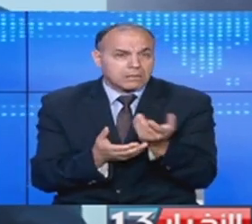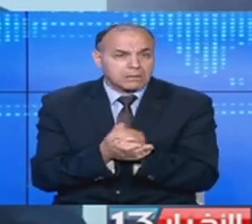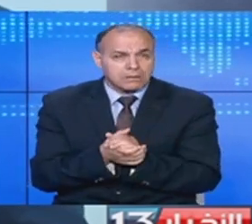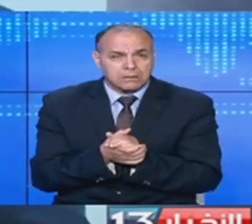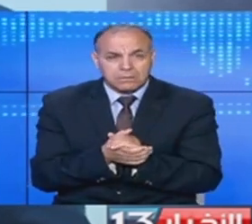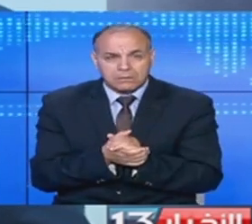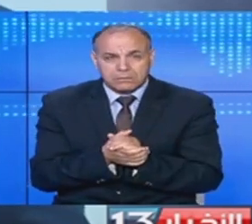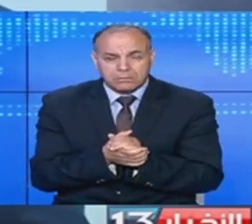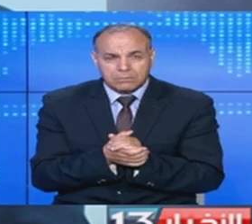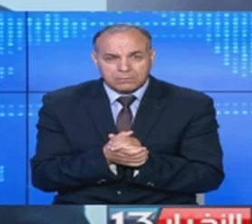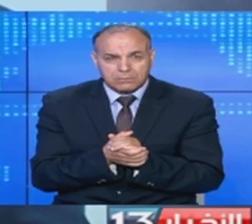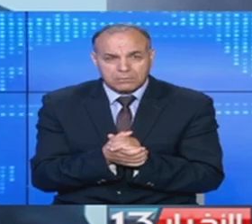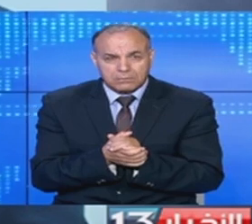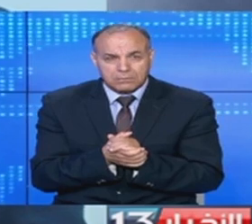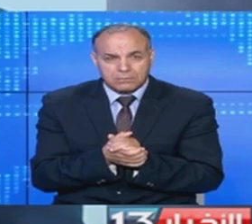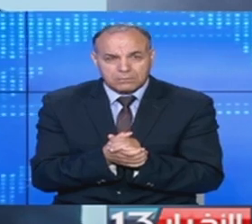معناها في